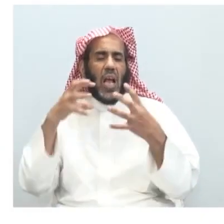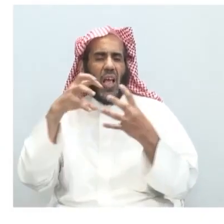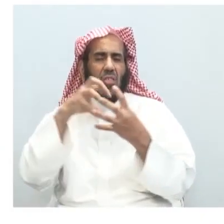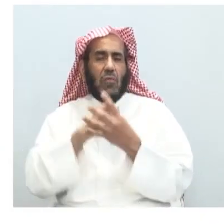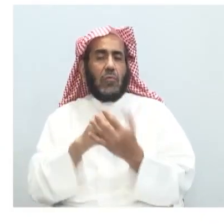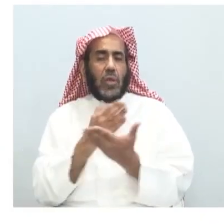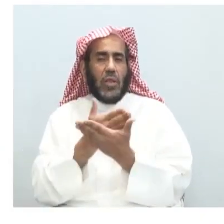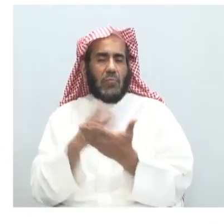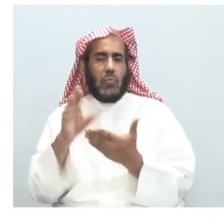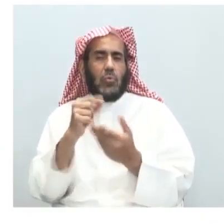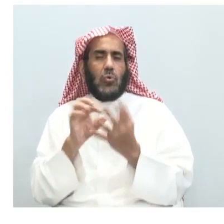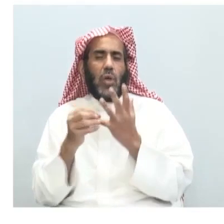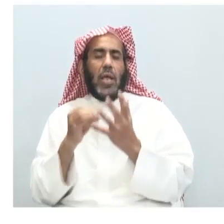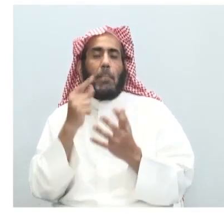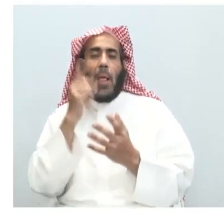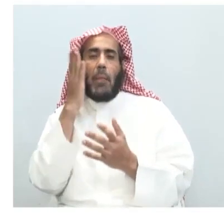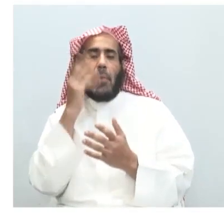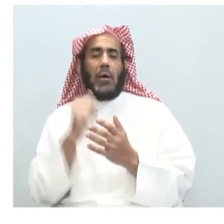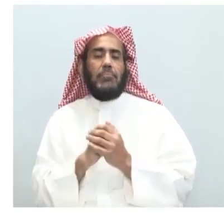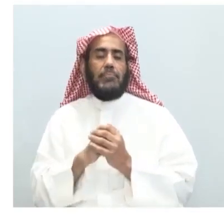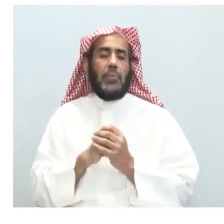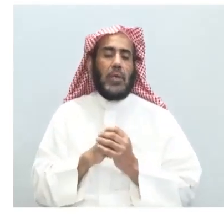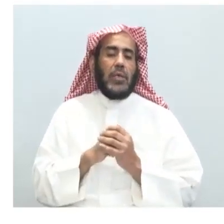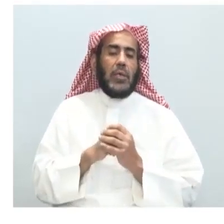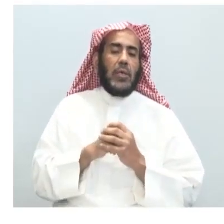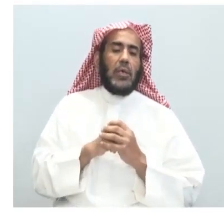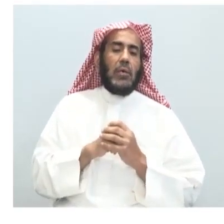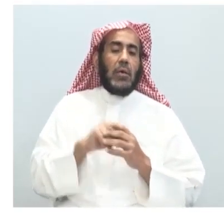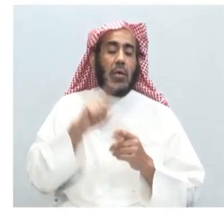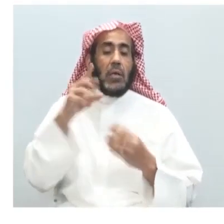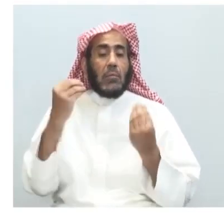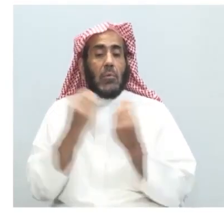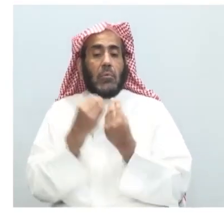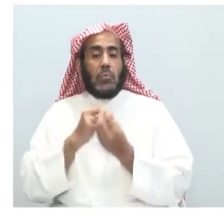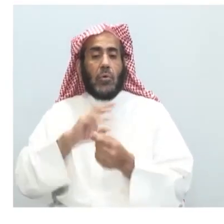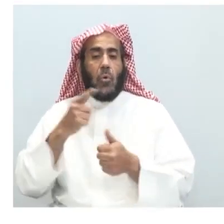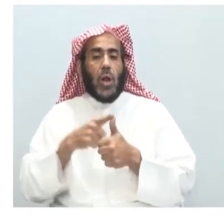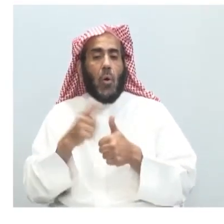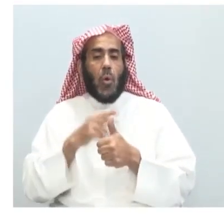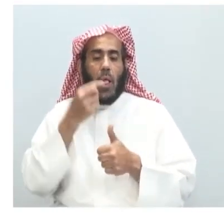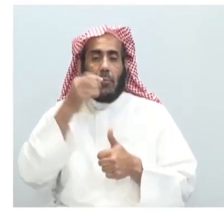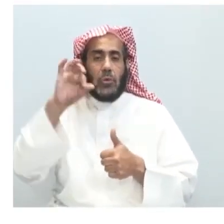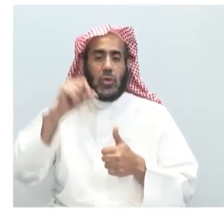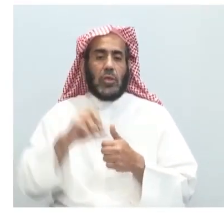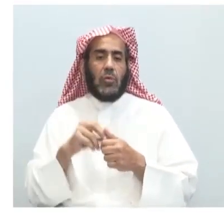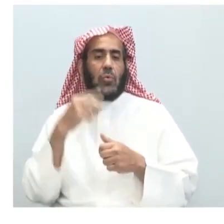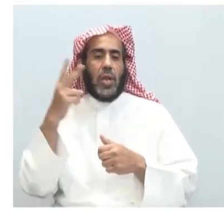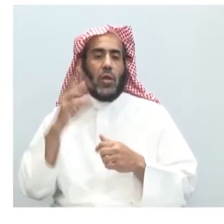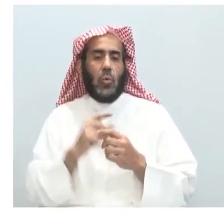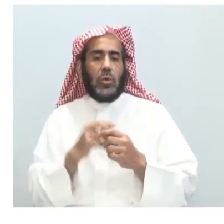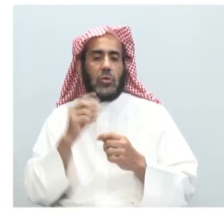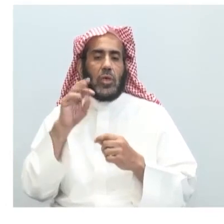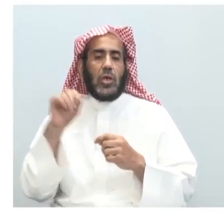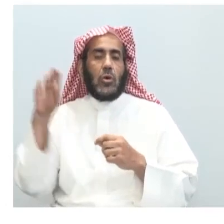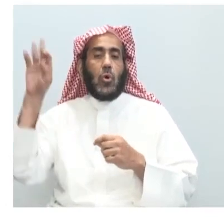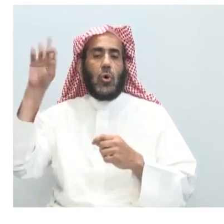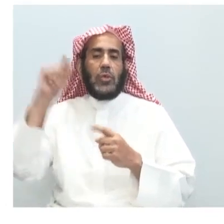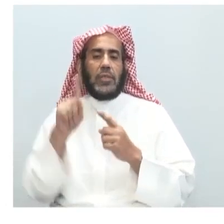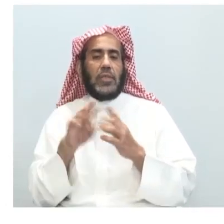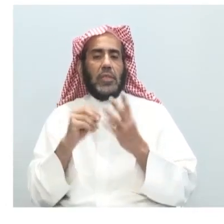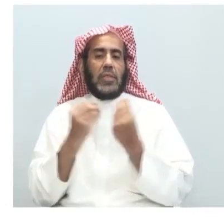وسنحذف منه جزيء ماء لاحظ معي النوع الاول من السكريات الثنائيه هو السيكروز